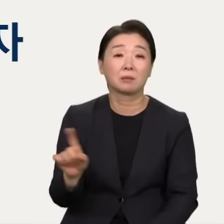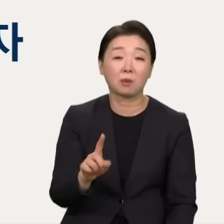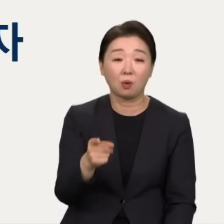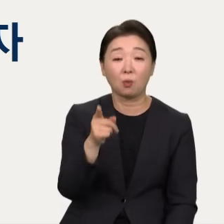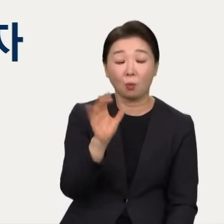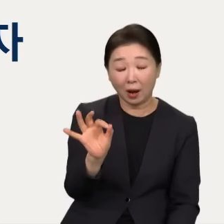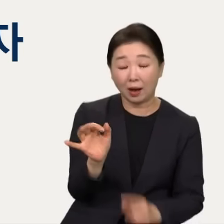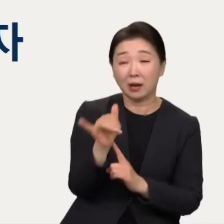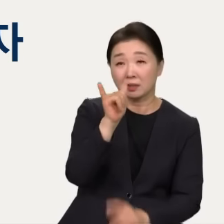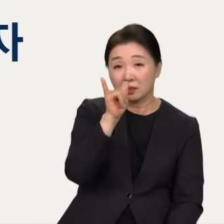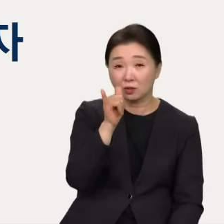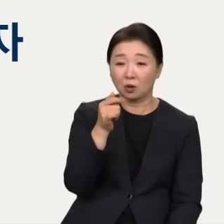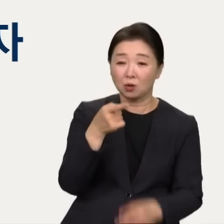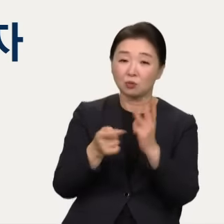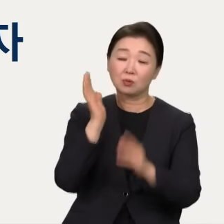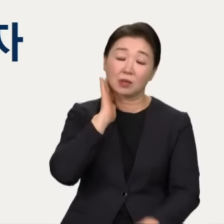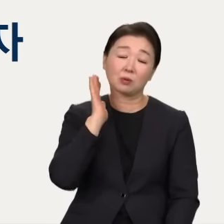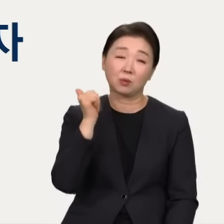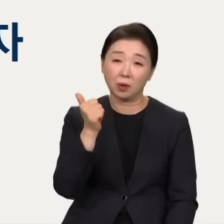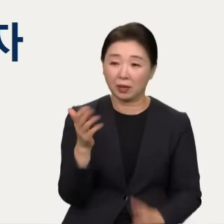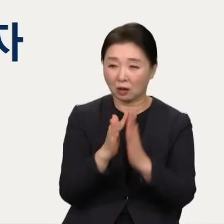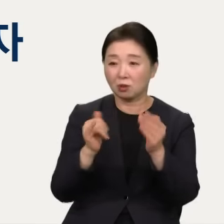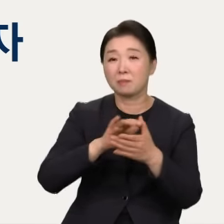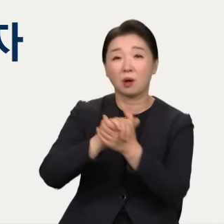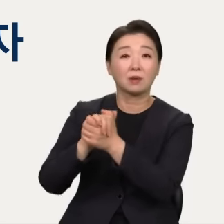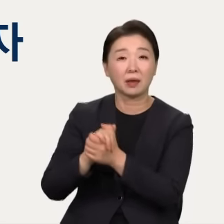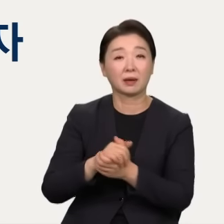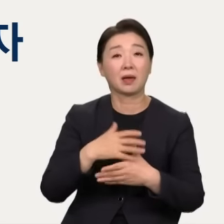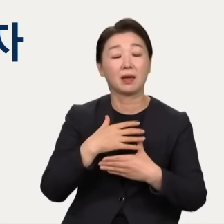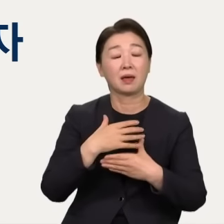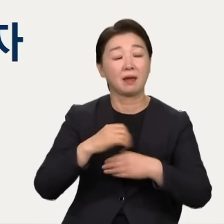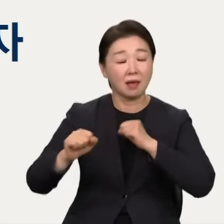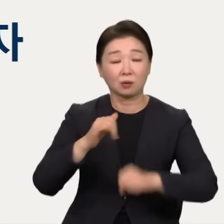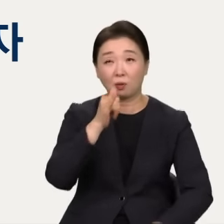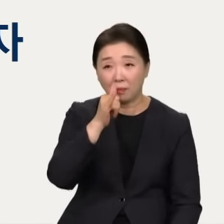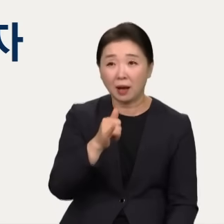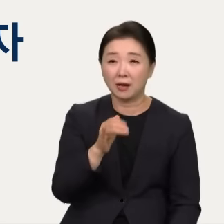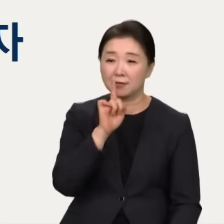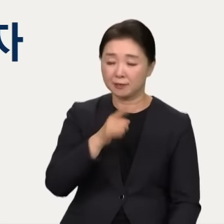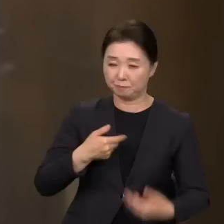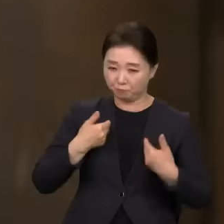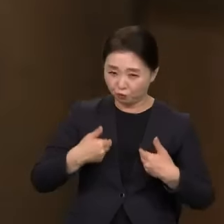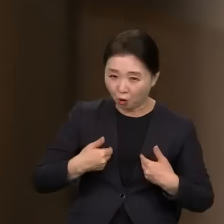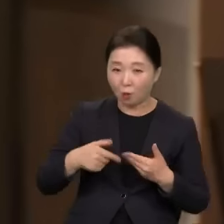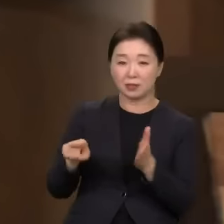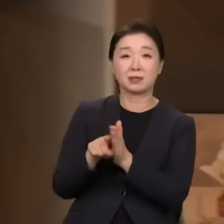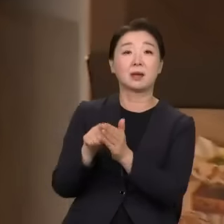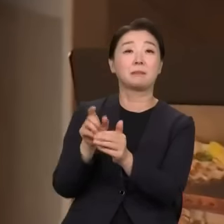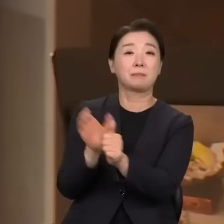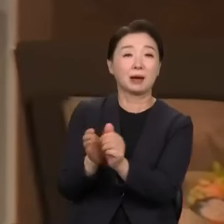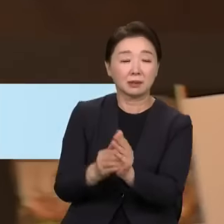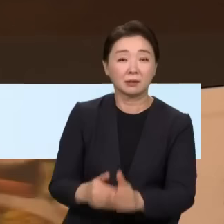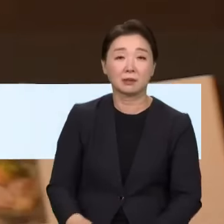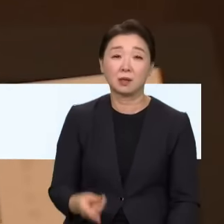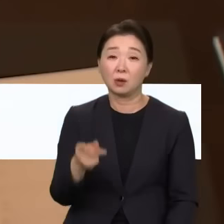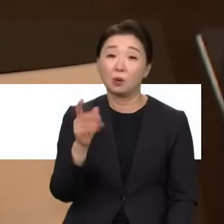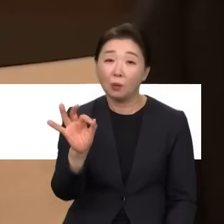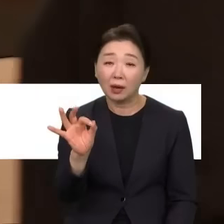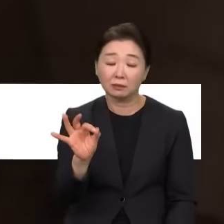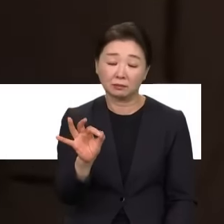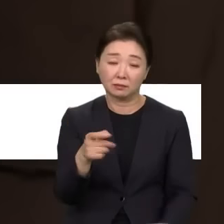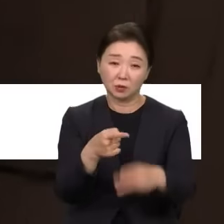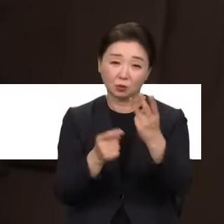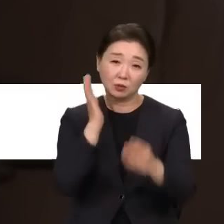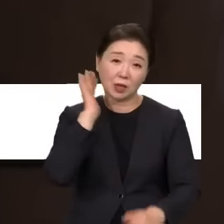앞에선 윤 대통령이 가족처럼 편하게 행동했다며 입이 무거워서 많이 신뢰했다고 말했습니다. 황 행정관은 윤 대통령 당선